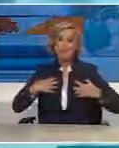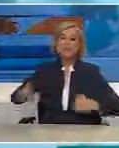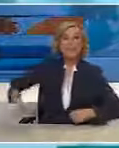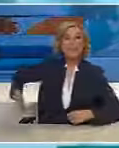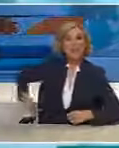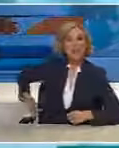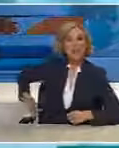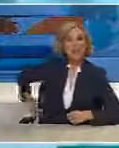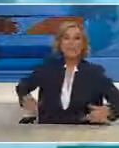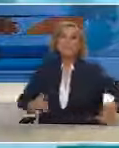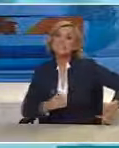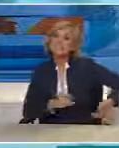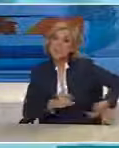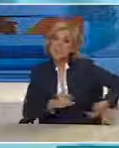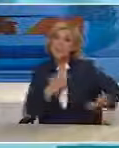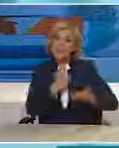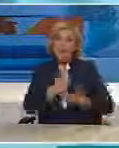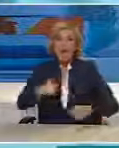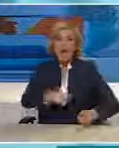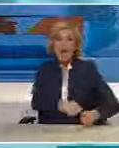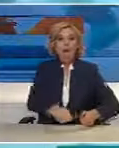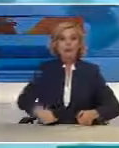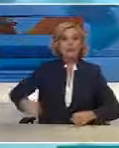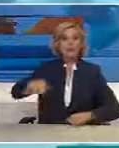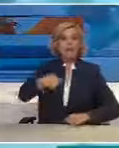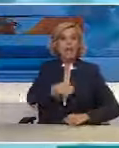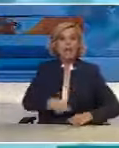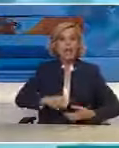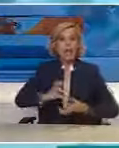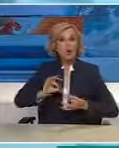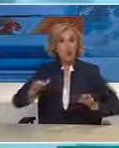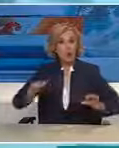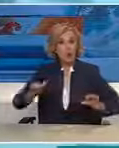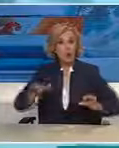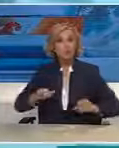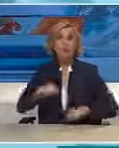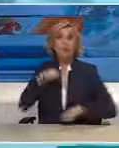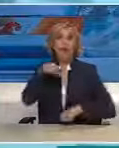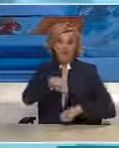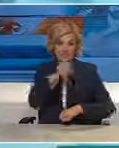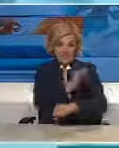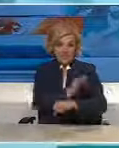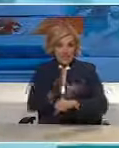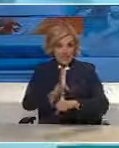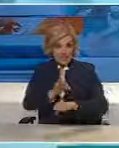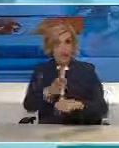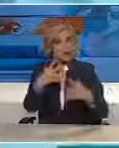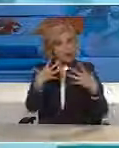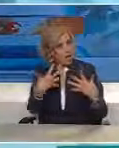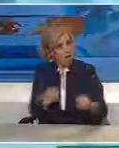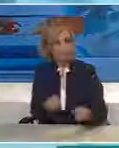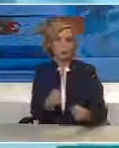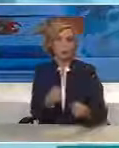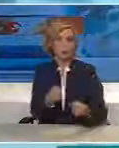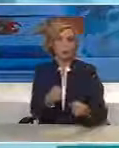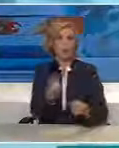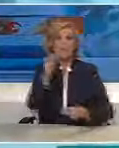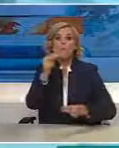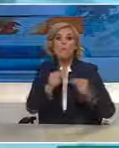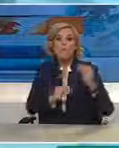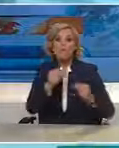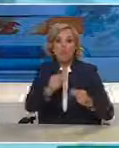το ύπαρ και το έντερο, και την επαγωγή θανάτου σε αυτά τα κύτταρα, προγραμματισμένου κυταρικού θανάτου, λόγω της παρουσίας